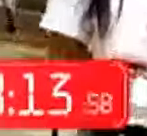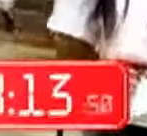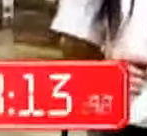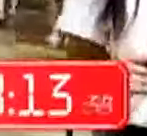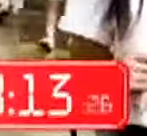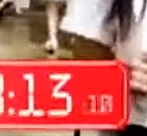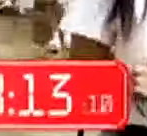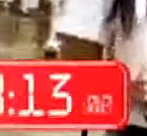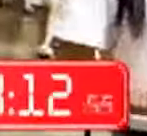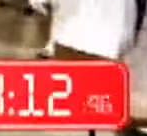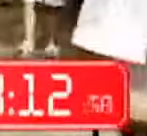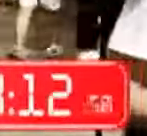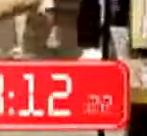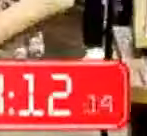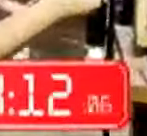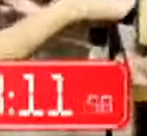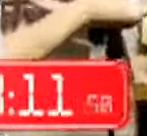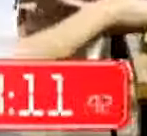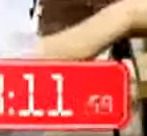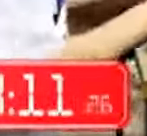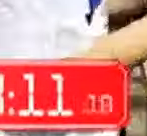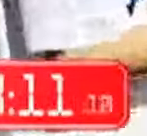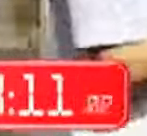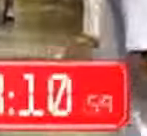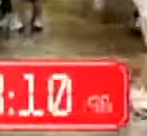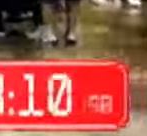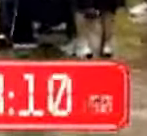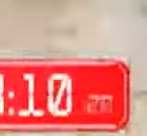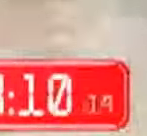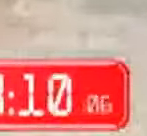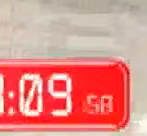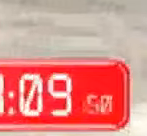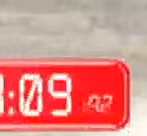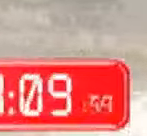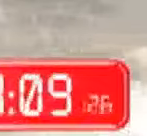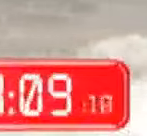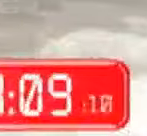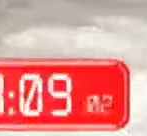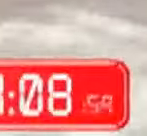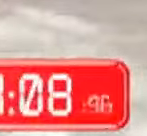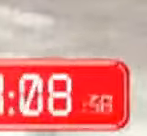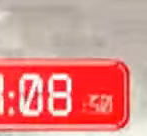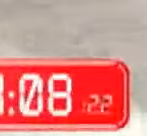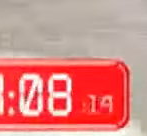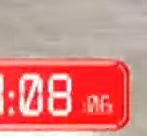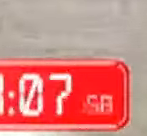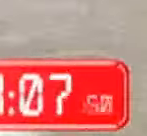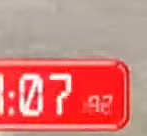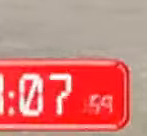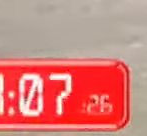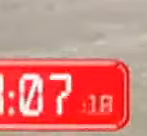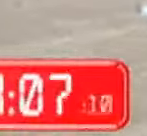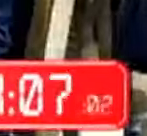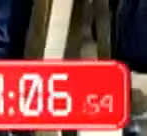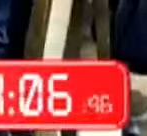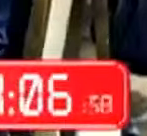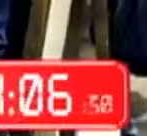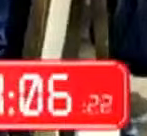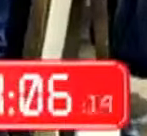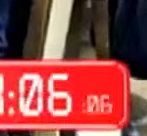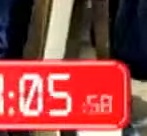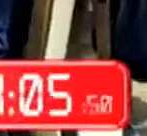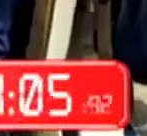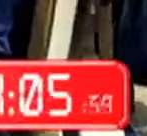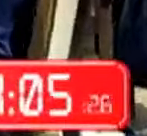na naging tourist spot? At hindi sila nagsenselfie lang ha. Bata, matanda, solo-solo o pamilya, marami ang